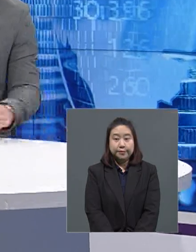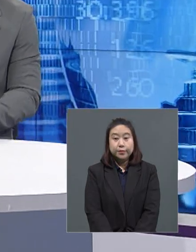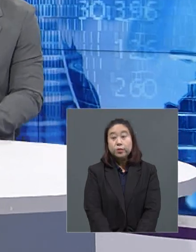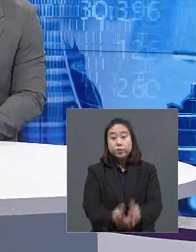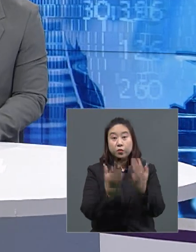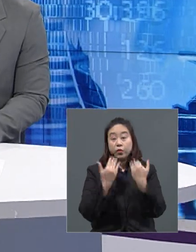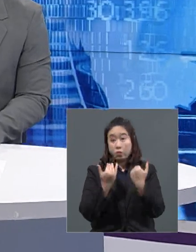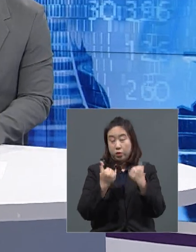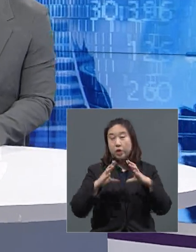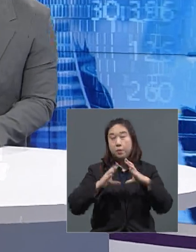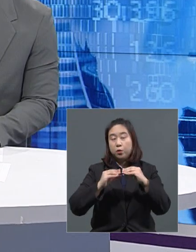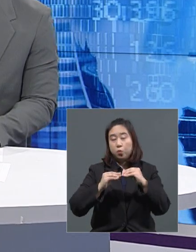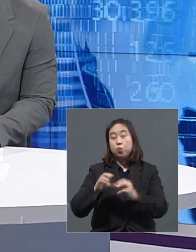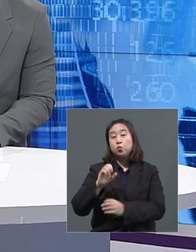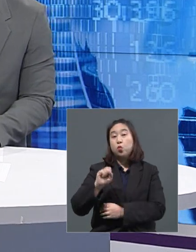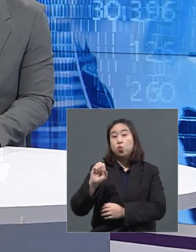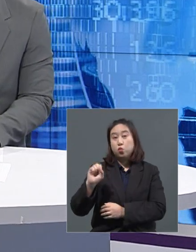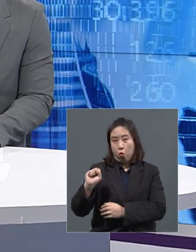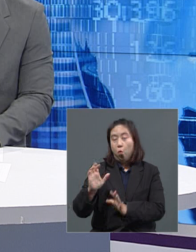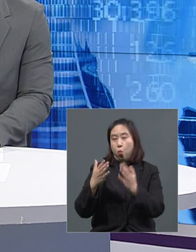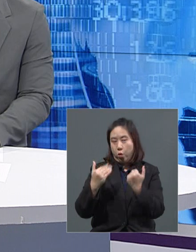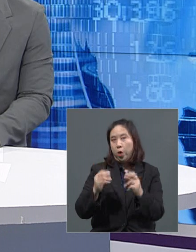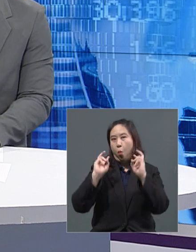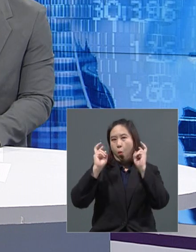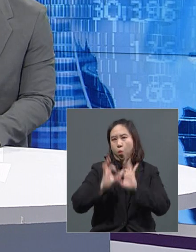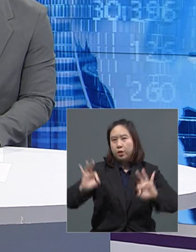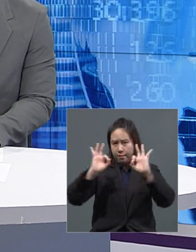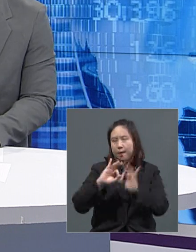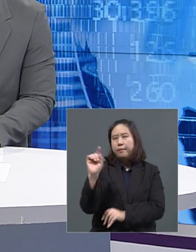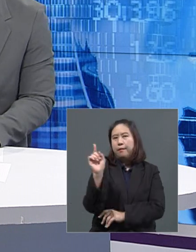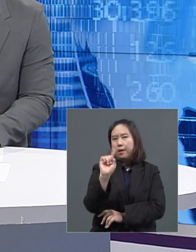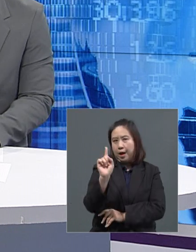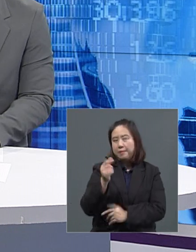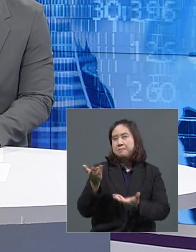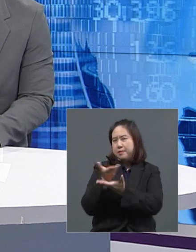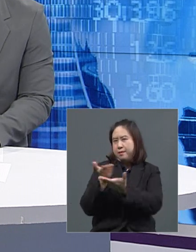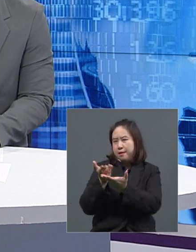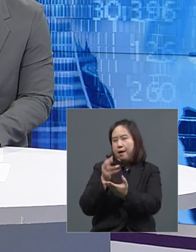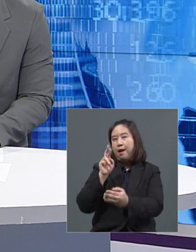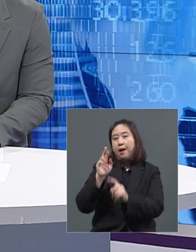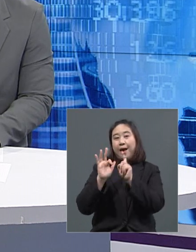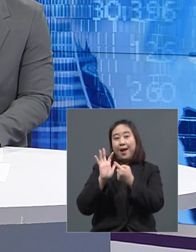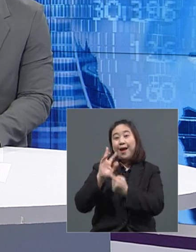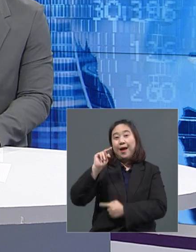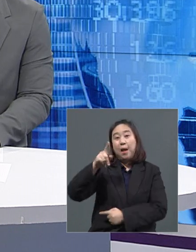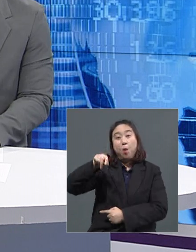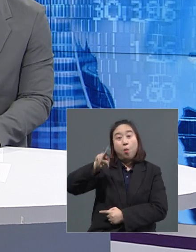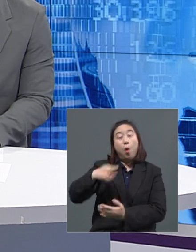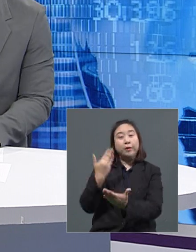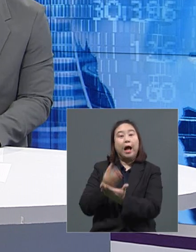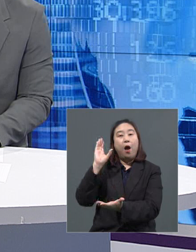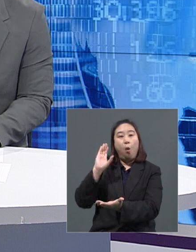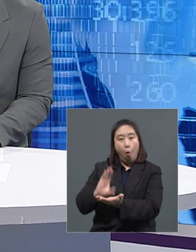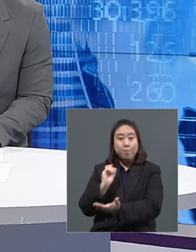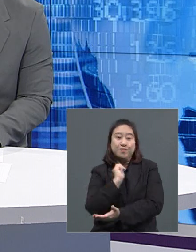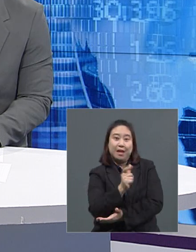วันนี้ที่ประชุมสภาผู้แทนราษฎรมีวาระสำคัญนะครับก็คือการพิจารณาร่างพระราชบัญญัติงบประมาณรายจ่ายประจำปีงบ